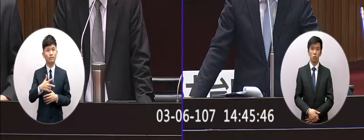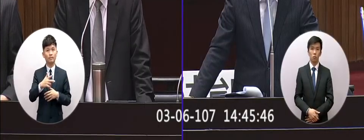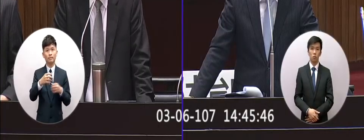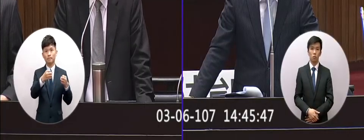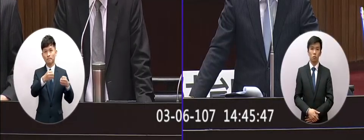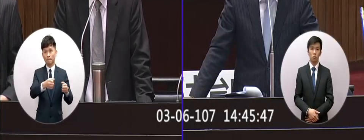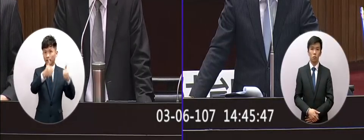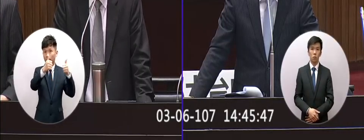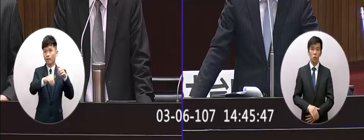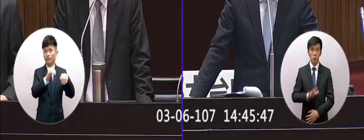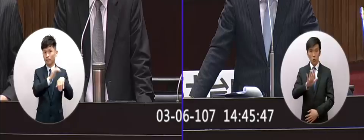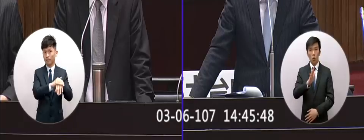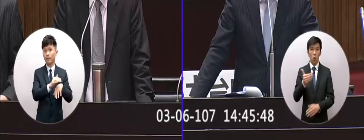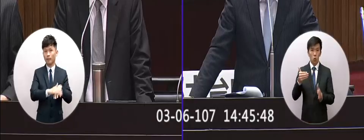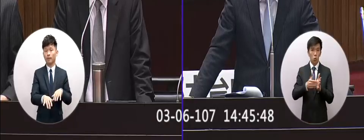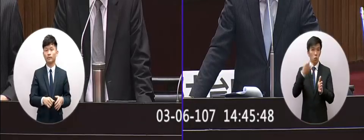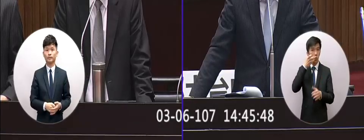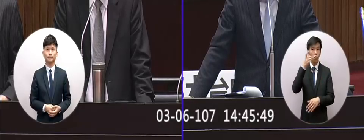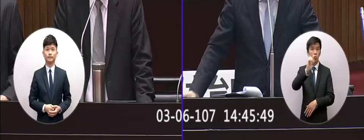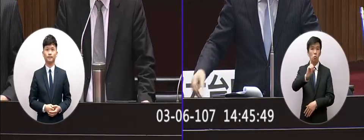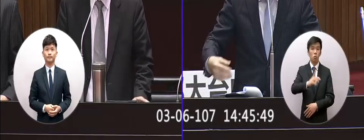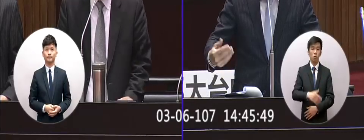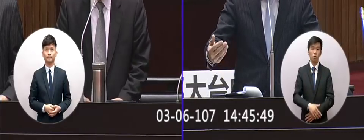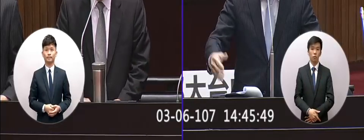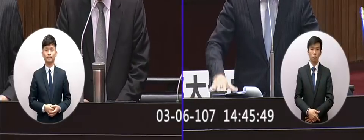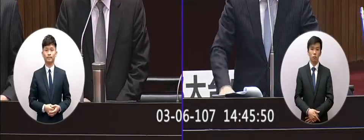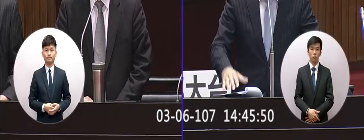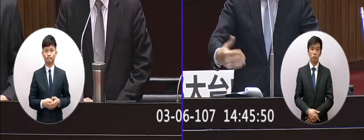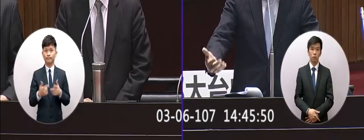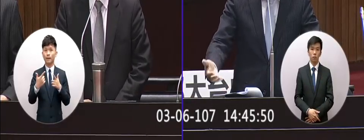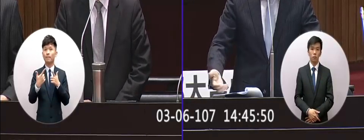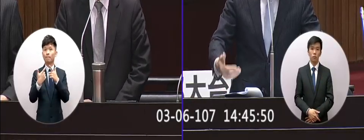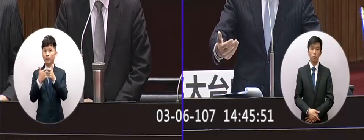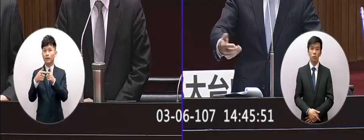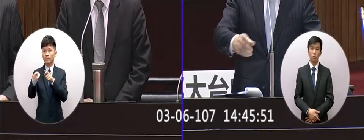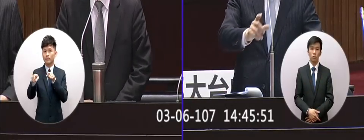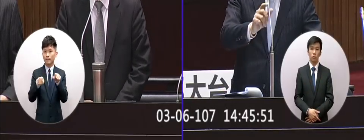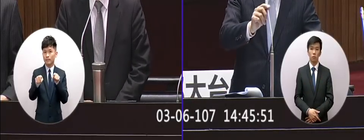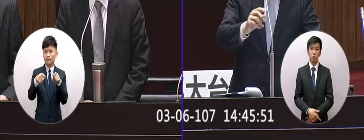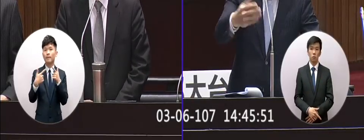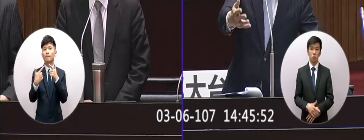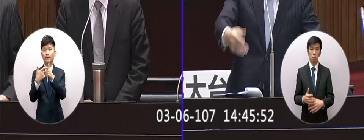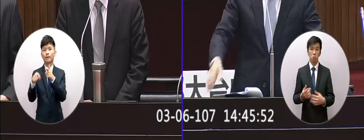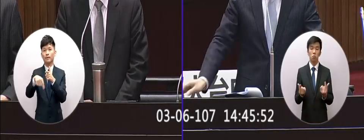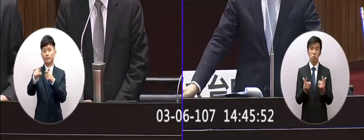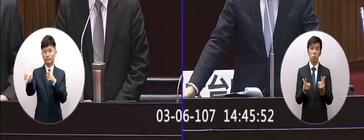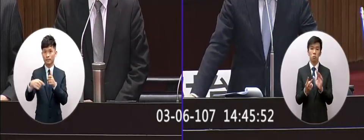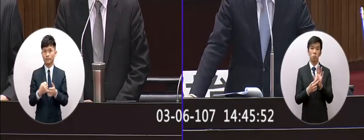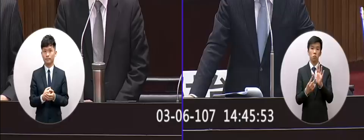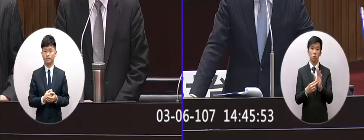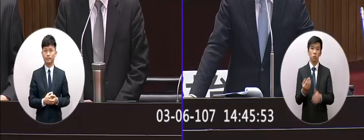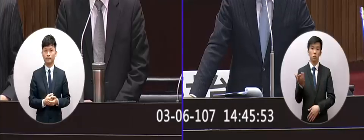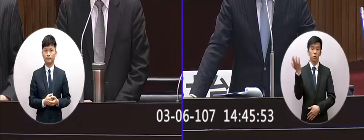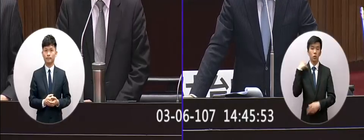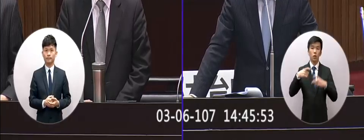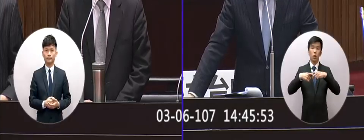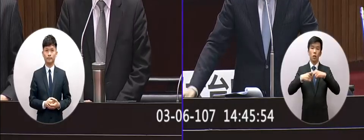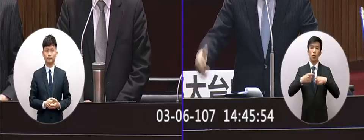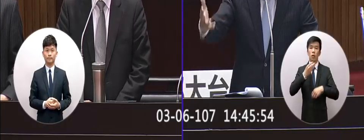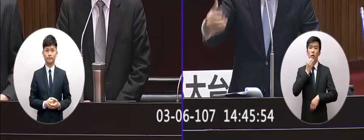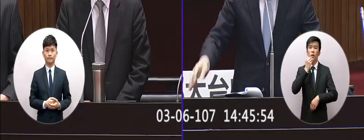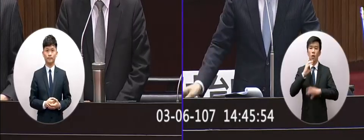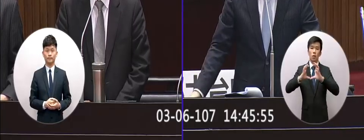果。 会有结果，结果是 因应的，因应的对策。 比如说， 就是、因应的对策， 像以前李登辉总统时代，